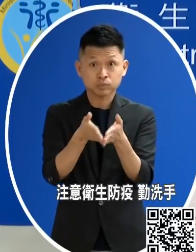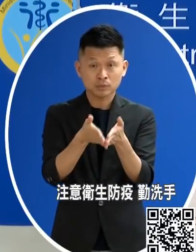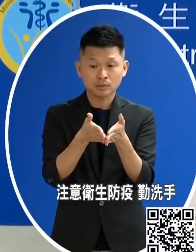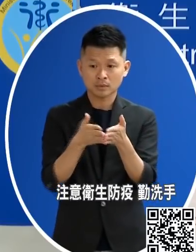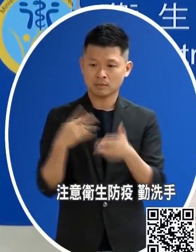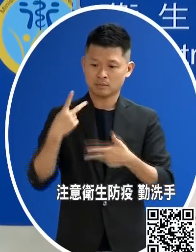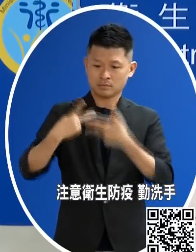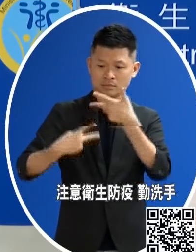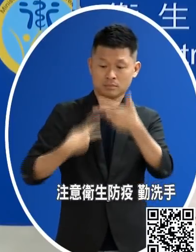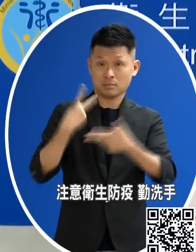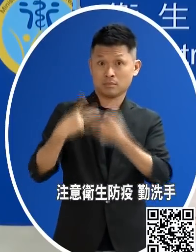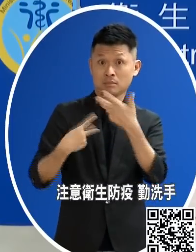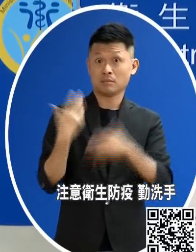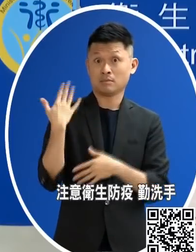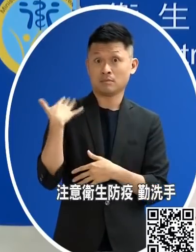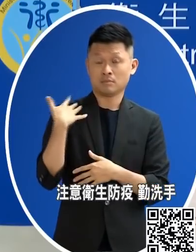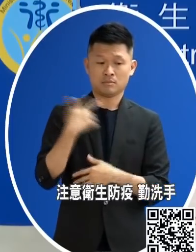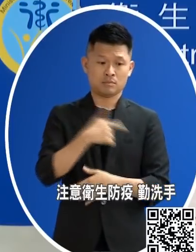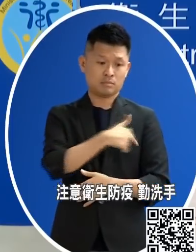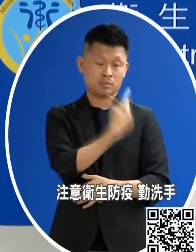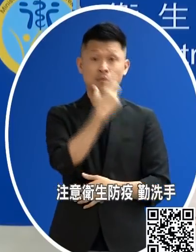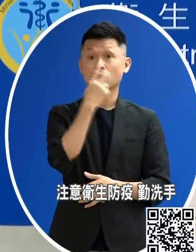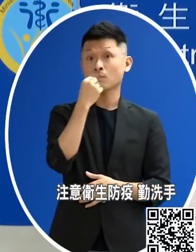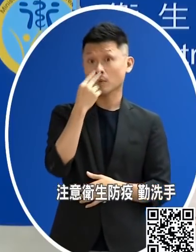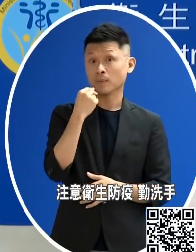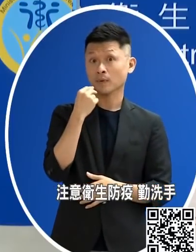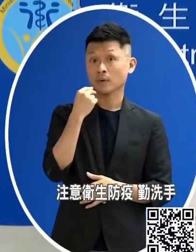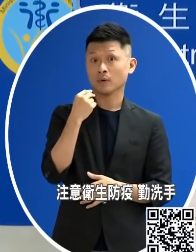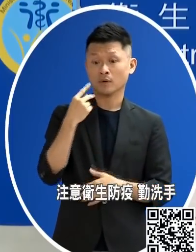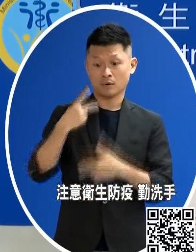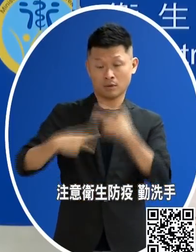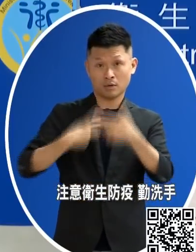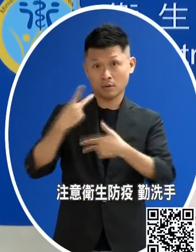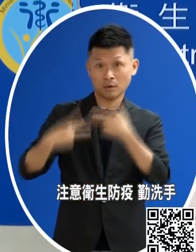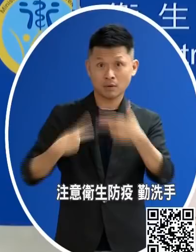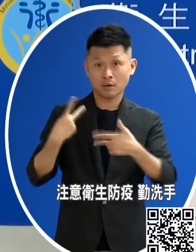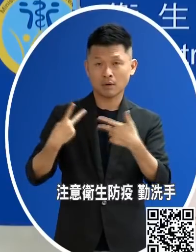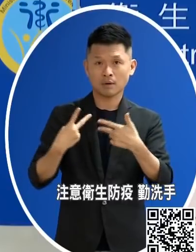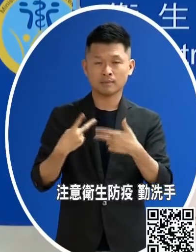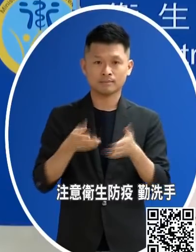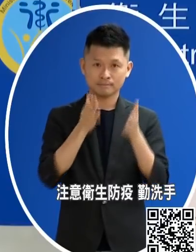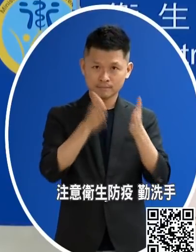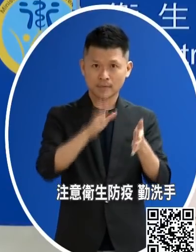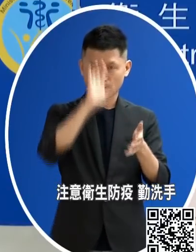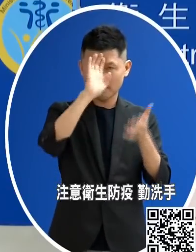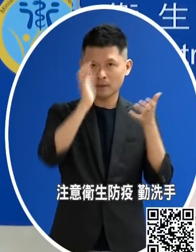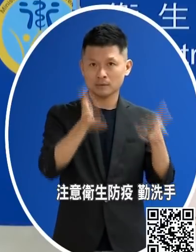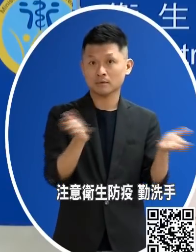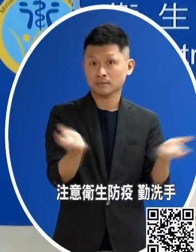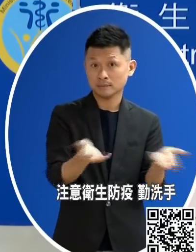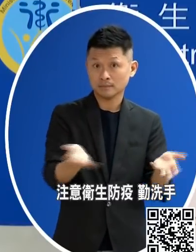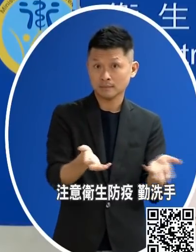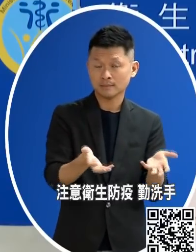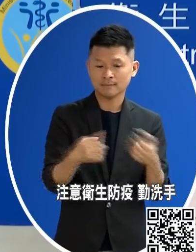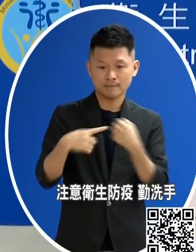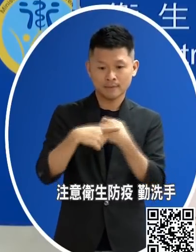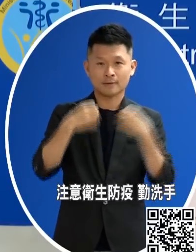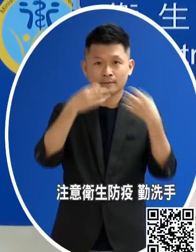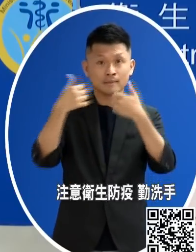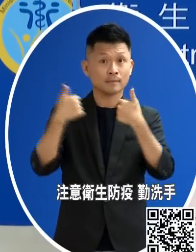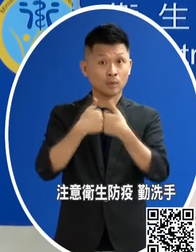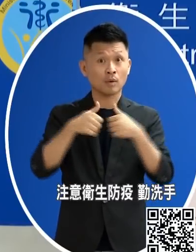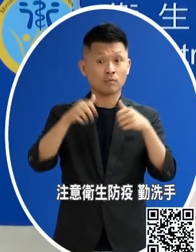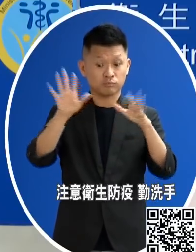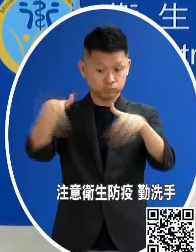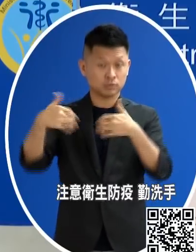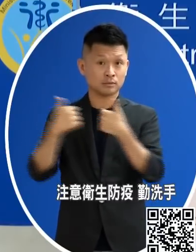去的两个礼拜的周末，礼拜六、礼拜天都办了一个重症治疗的这样的一个研讨会